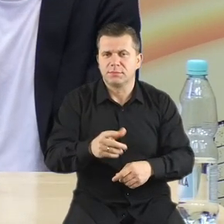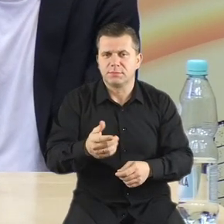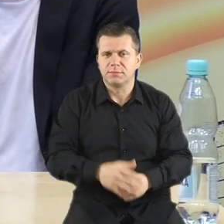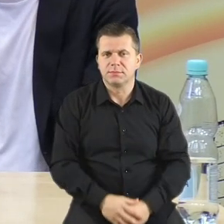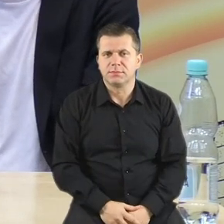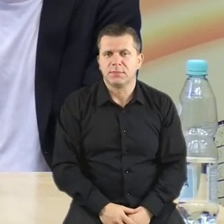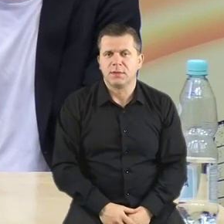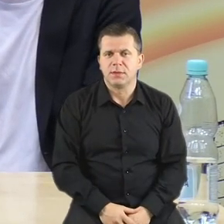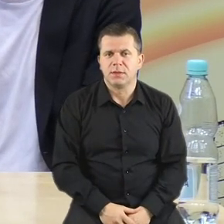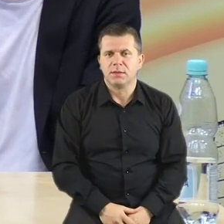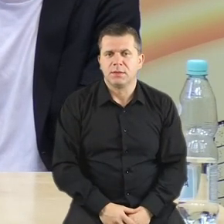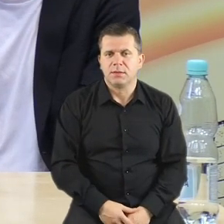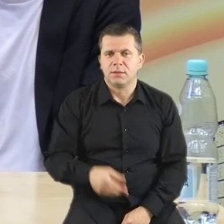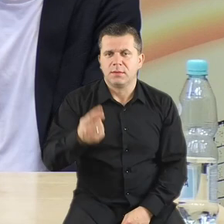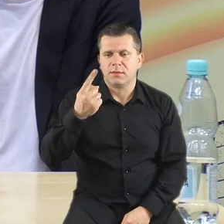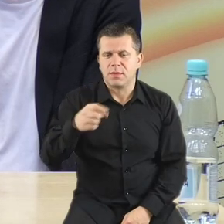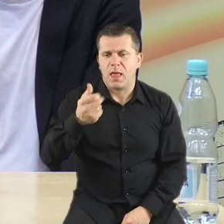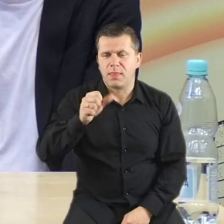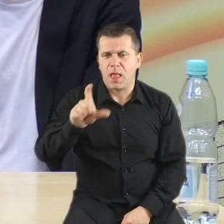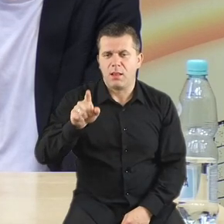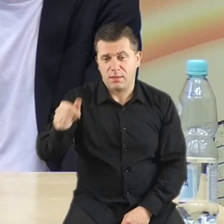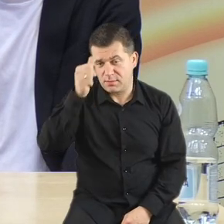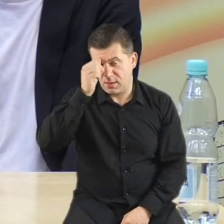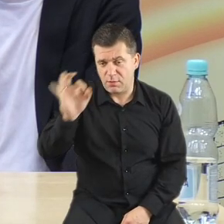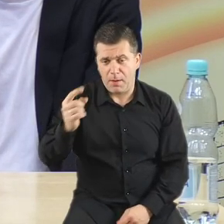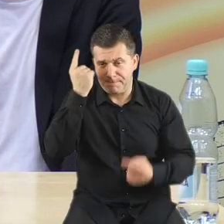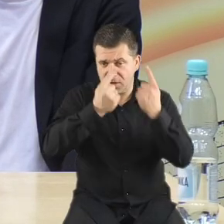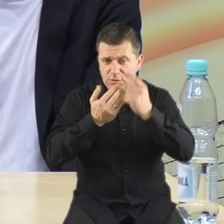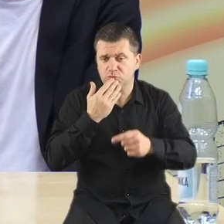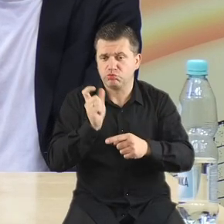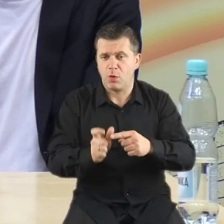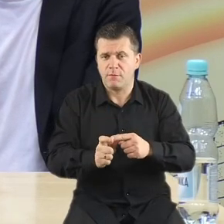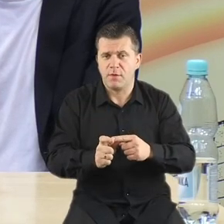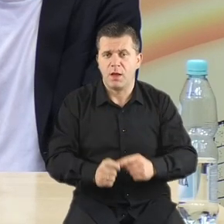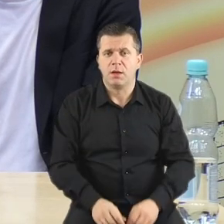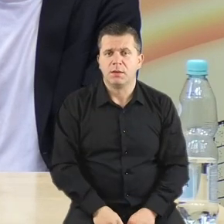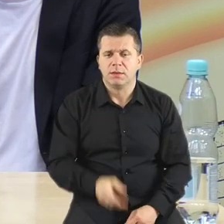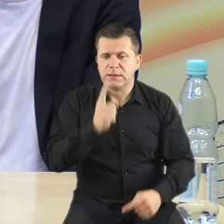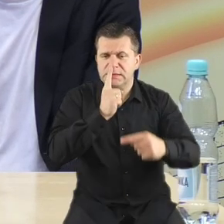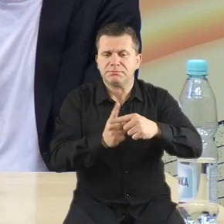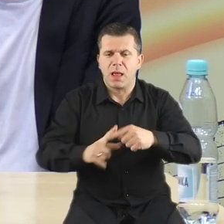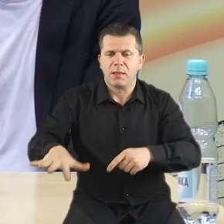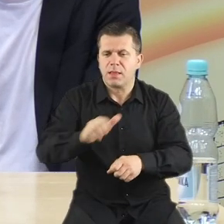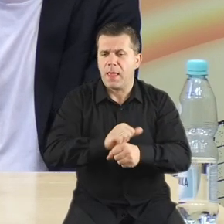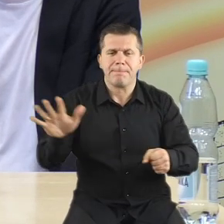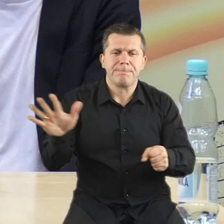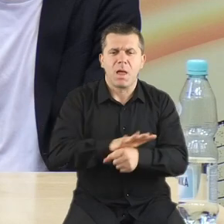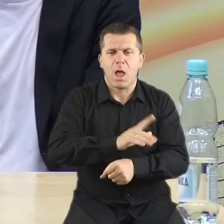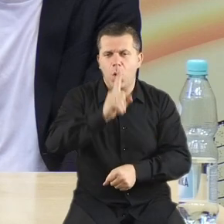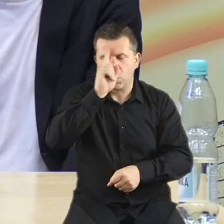Daniel, bo tak nazywa się główny bohater, wypowiada w myślach słowa: cmentarze są pełne